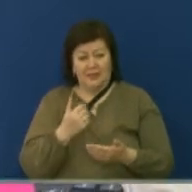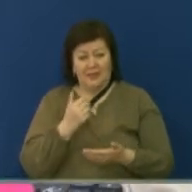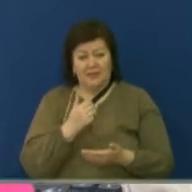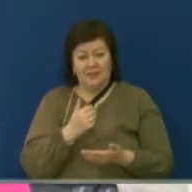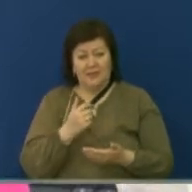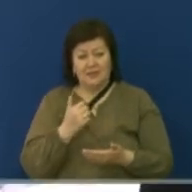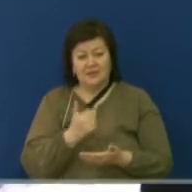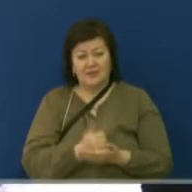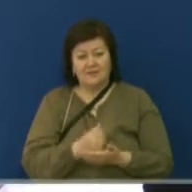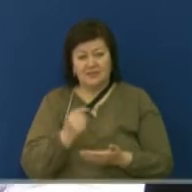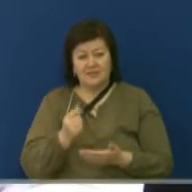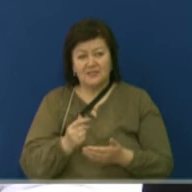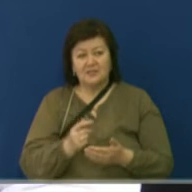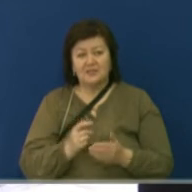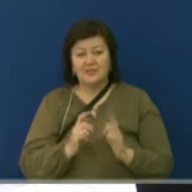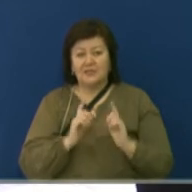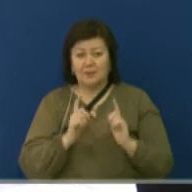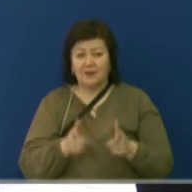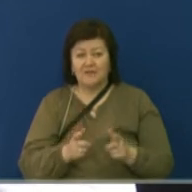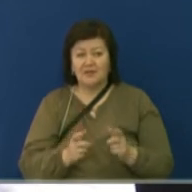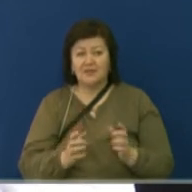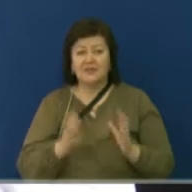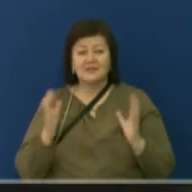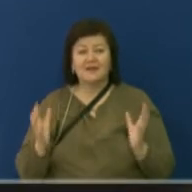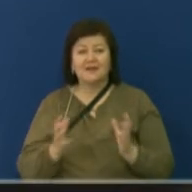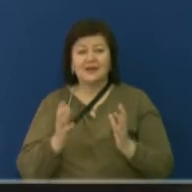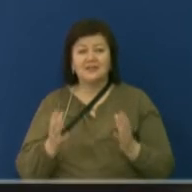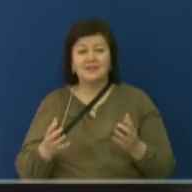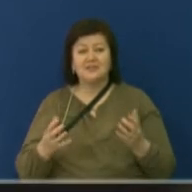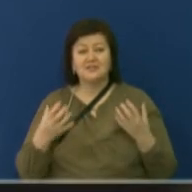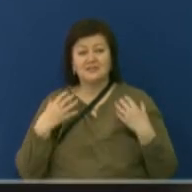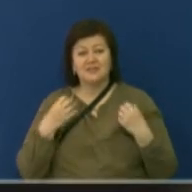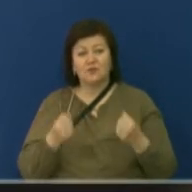страхования направлена на сохранение здоровья детей и развитие сельской медицины,